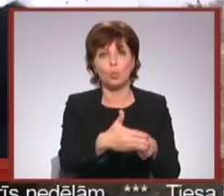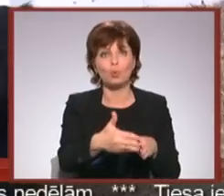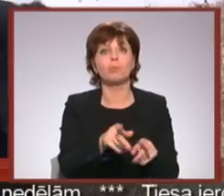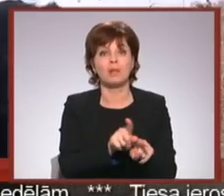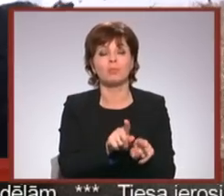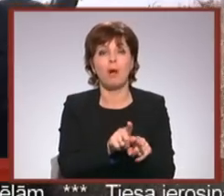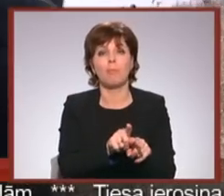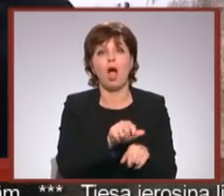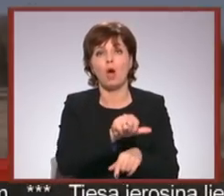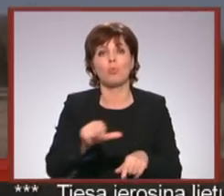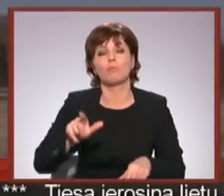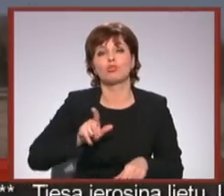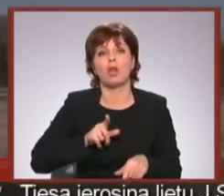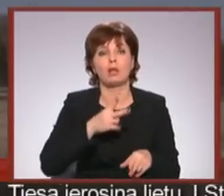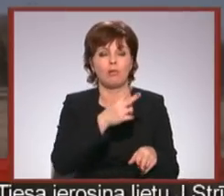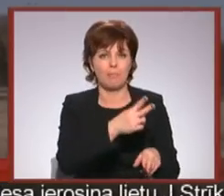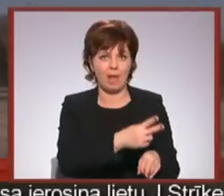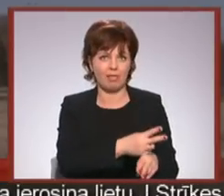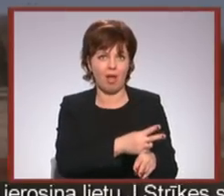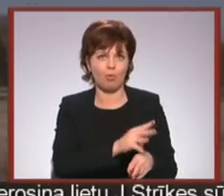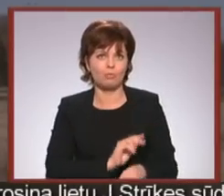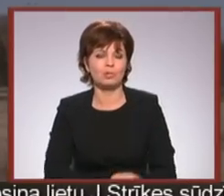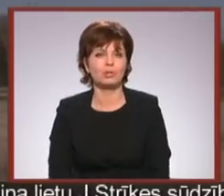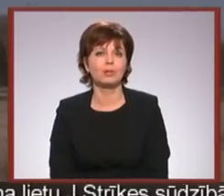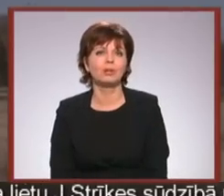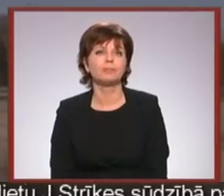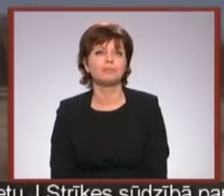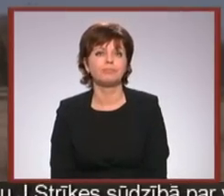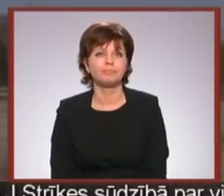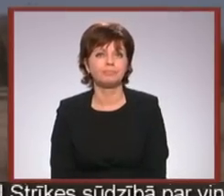robežsargu pienākumus. Lāsma Zuta, Mihails Riškovs, Latgales reģionālā televīzija.